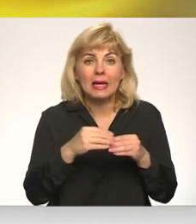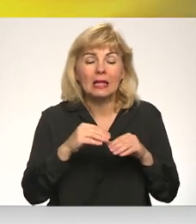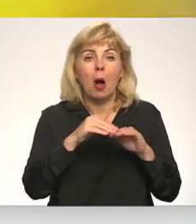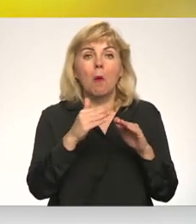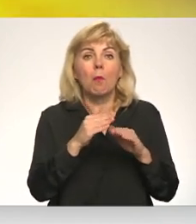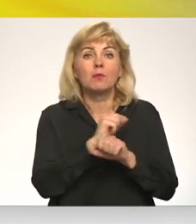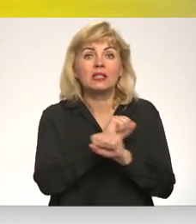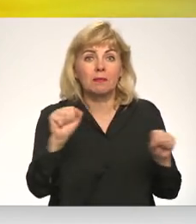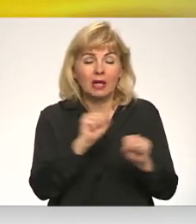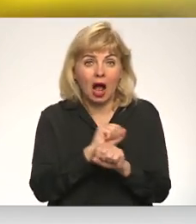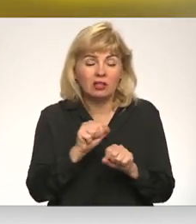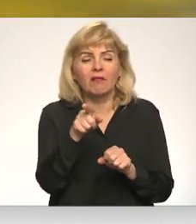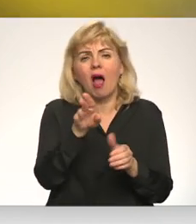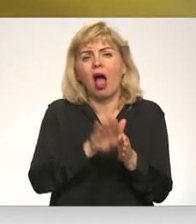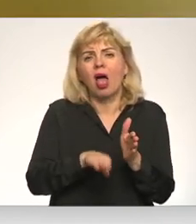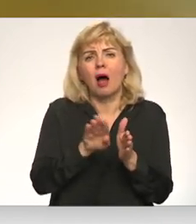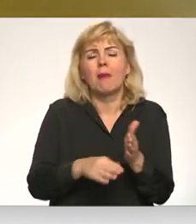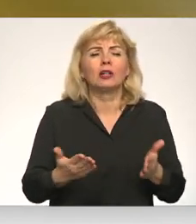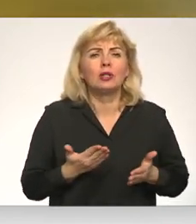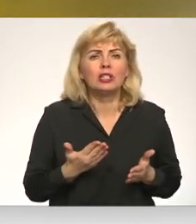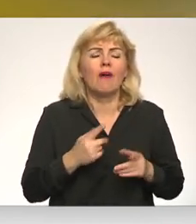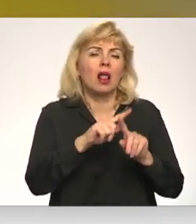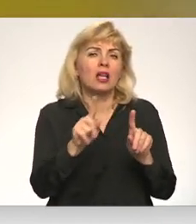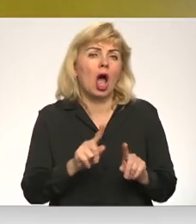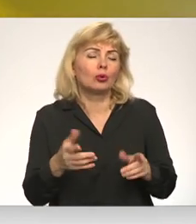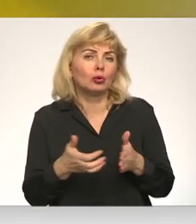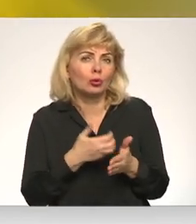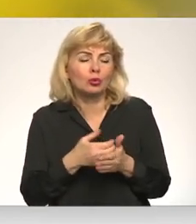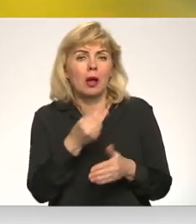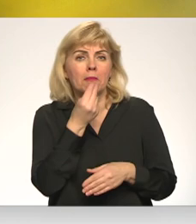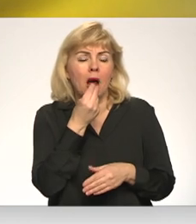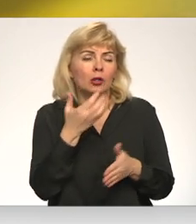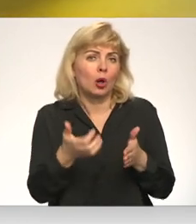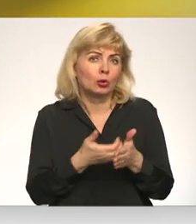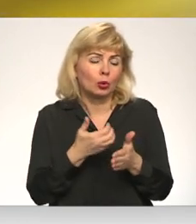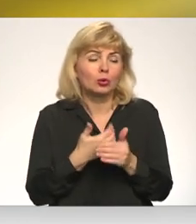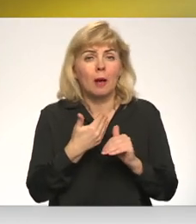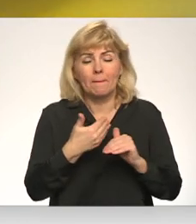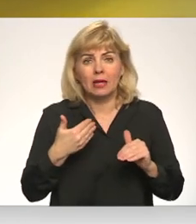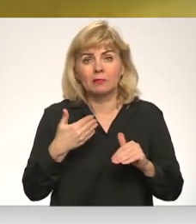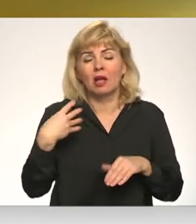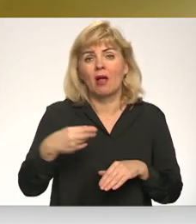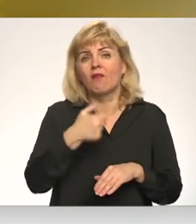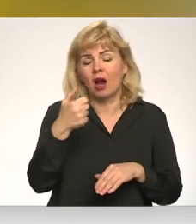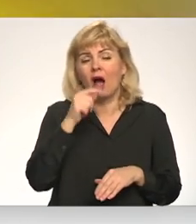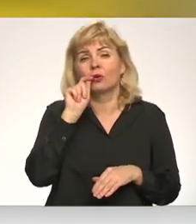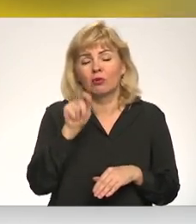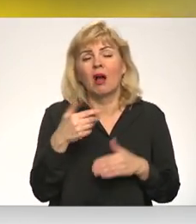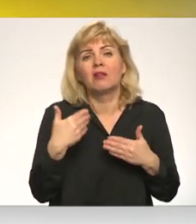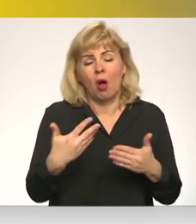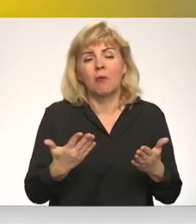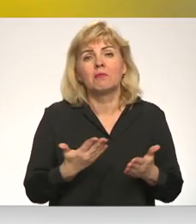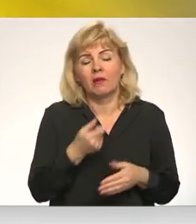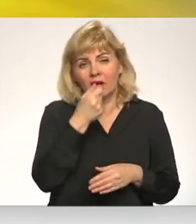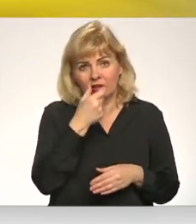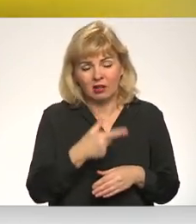bet arī elementāri izdzīvošanai nepieciešamo lietu trūkums un pārtikas trūkums. Tāpēc pirms 90 gadiem Ukraina jau piedzīvoja